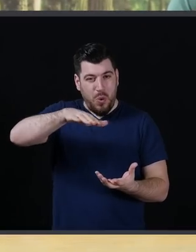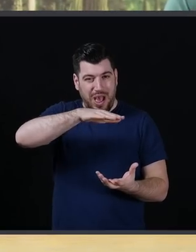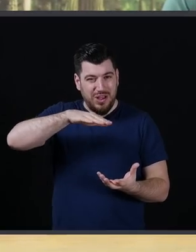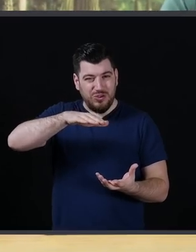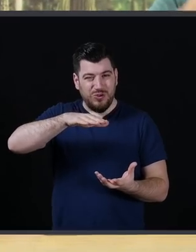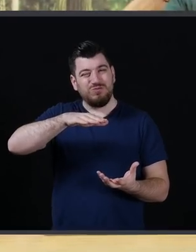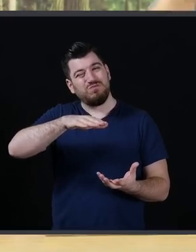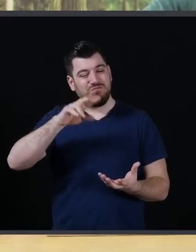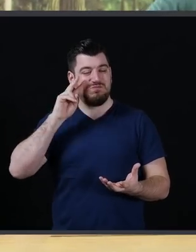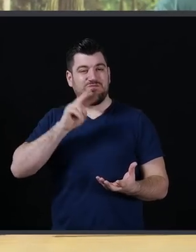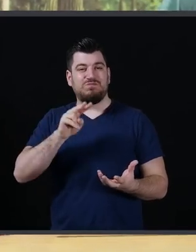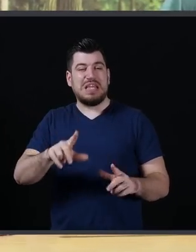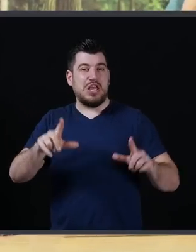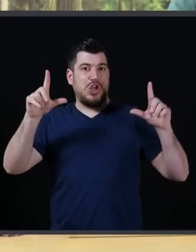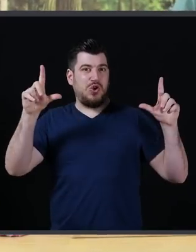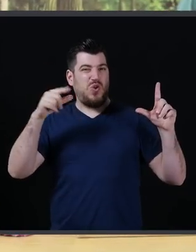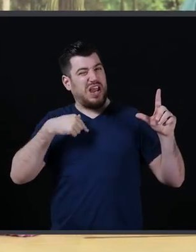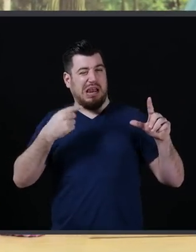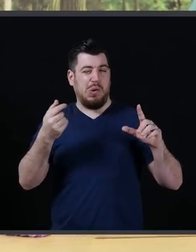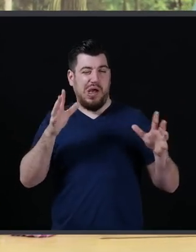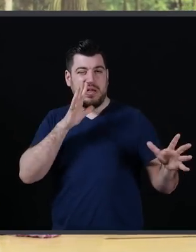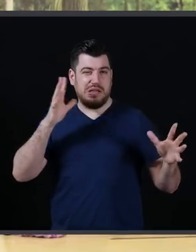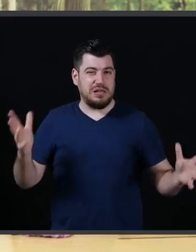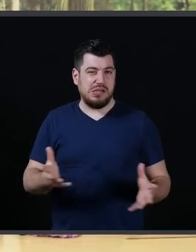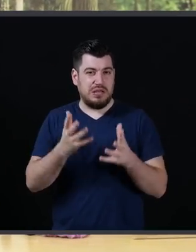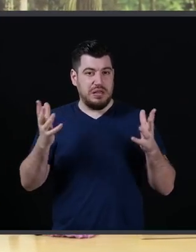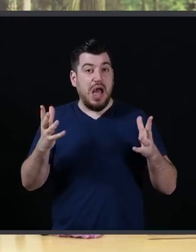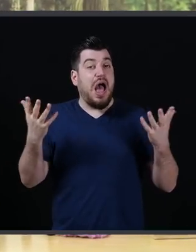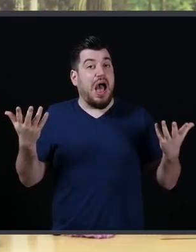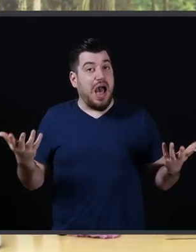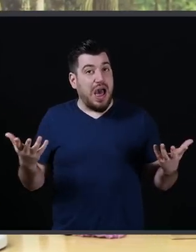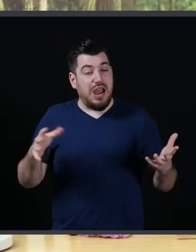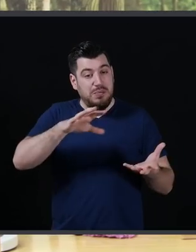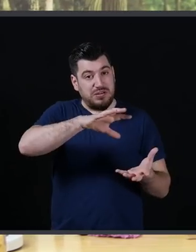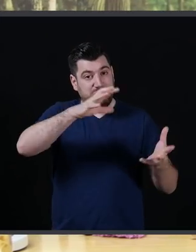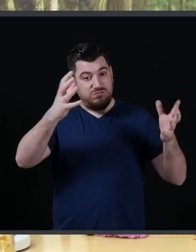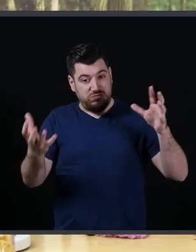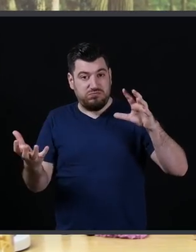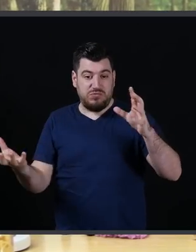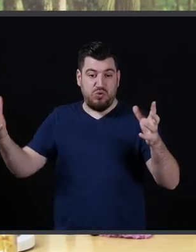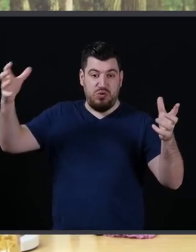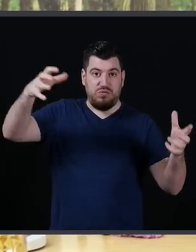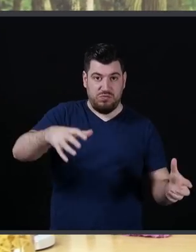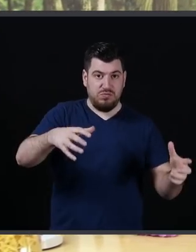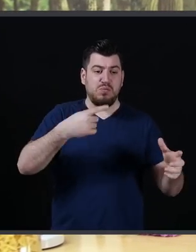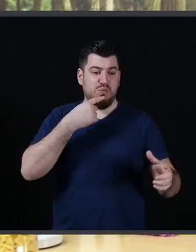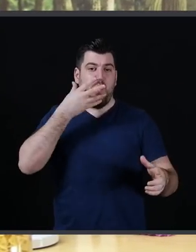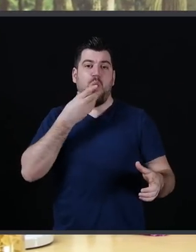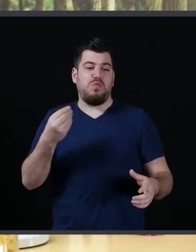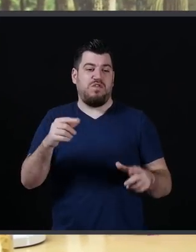будет получать к великий клевый кайк. Поэтому, думаю, мы его обмолxилием, сверху. Возможно ли?